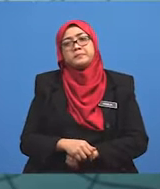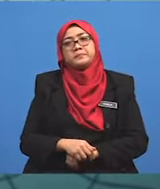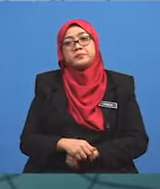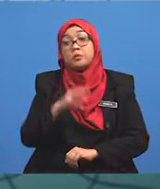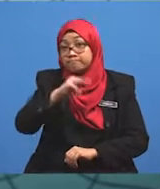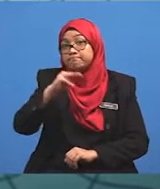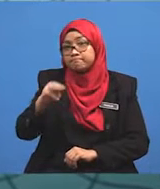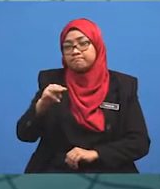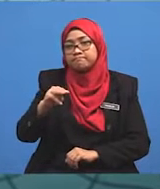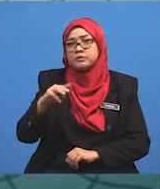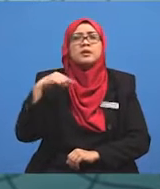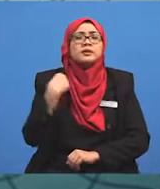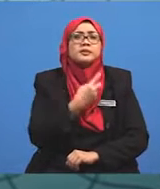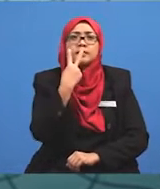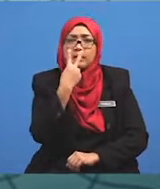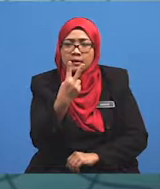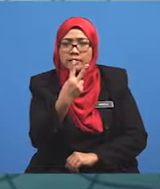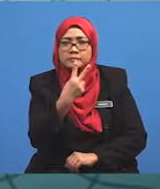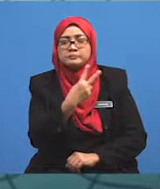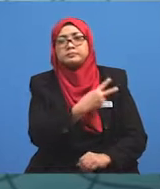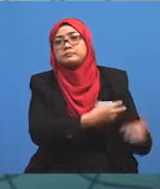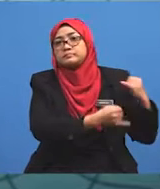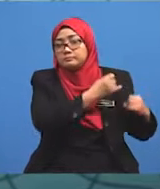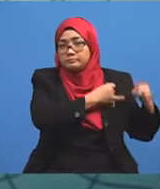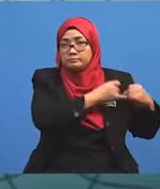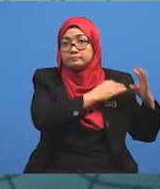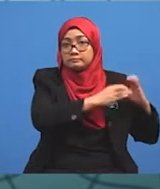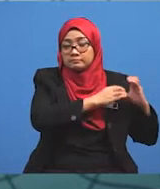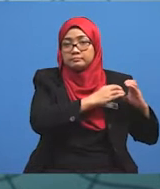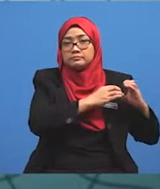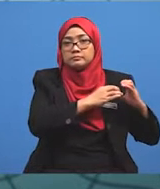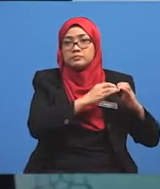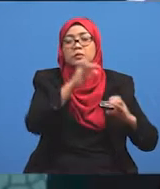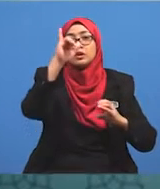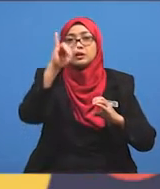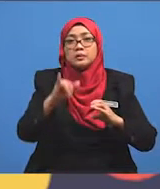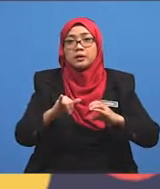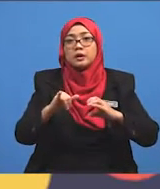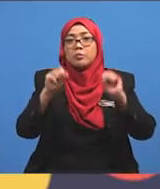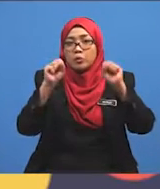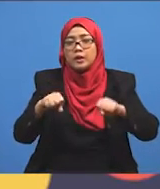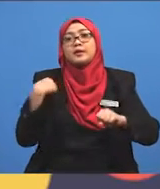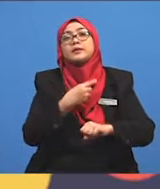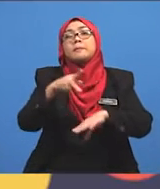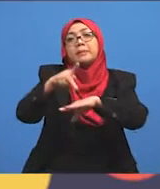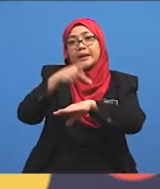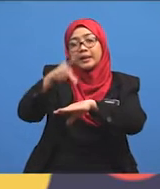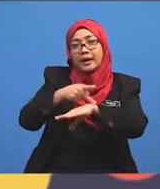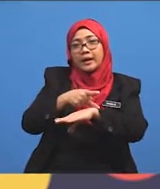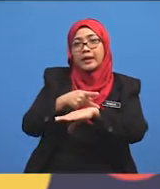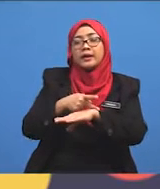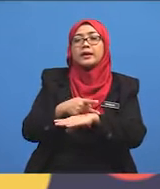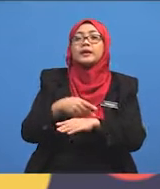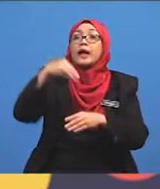kita lihat ciri-ciri pakaian yang diharuskan dalam Islam. Ciri-ciri pakaian dan